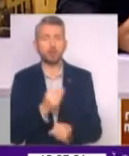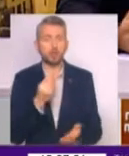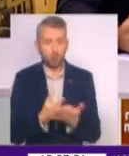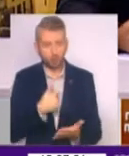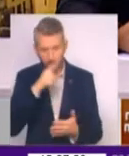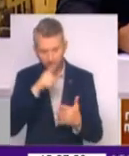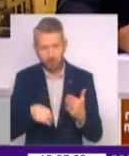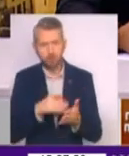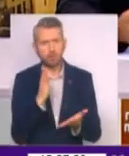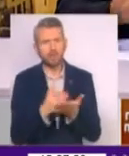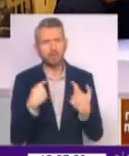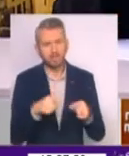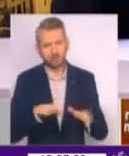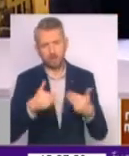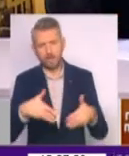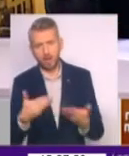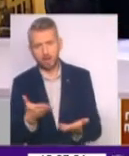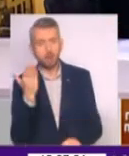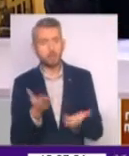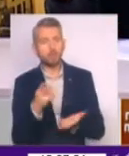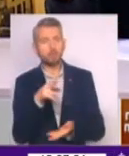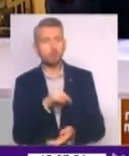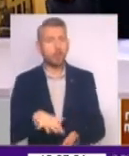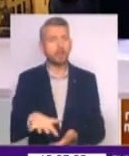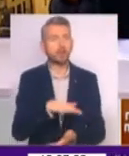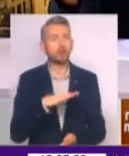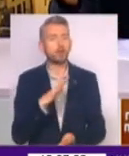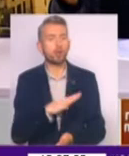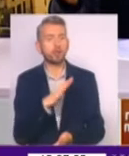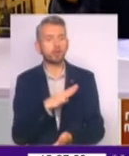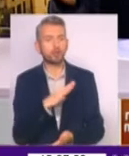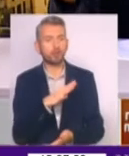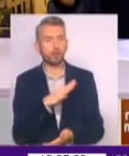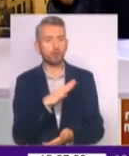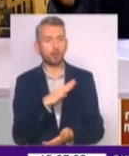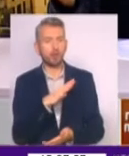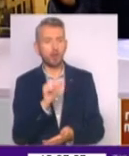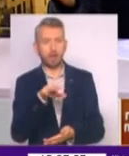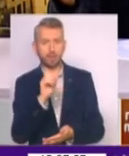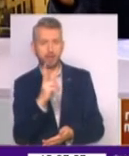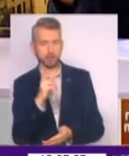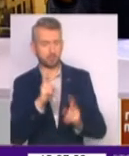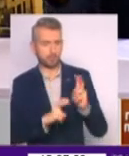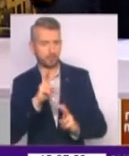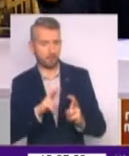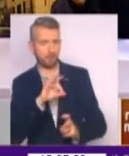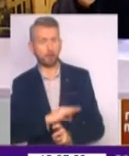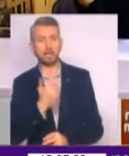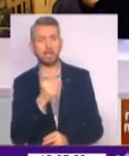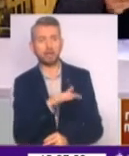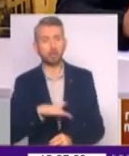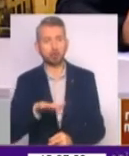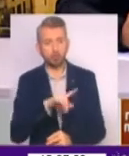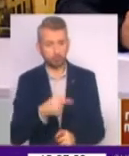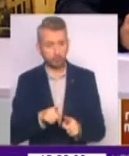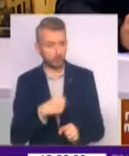що існують інші варіанти. Да, можливо, по території колишнього акціонерного товариства АТЕК використати їхню територію, щоб запустити